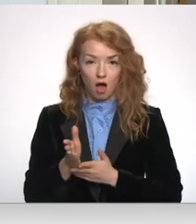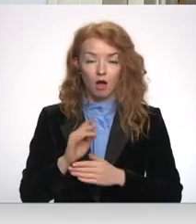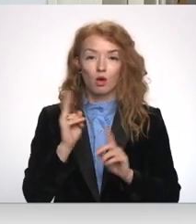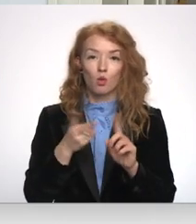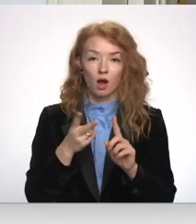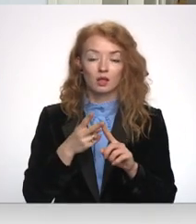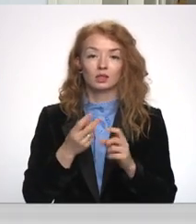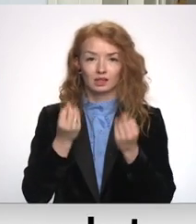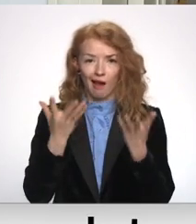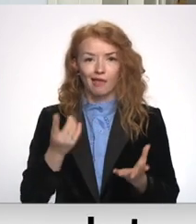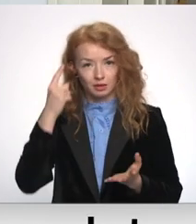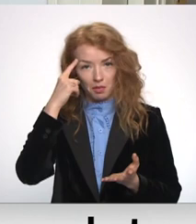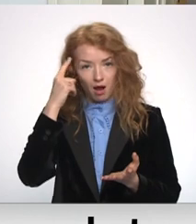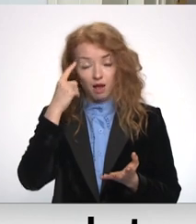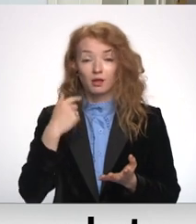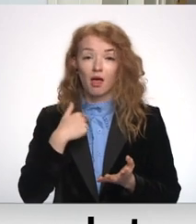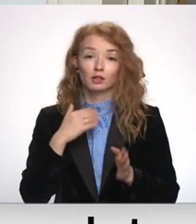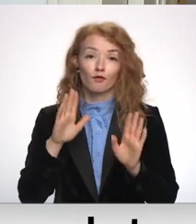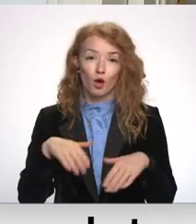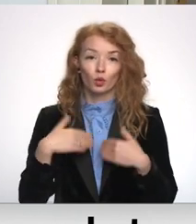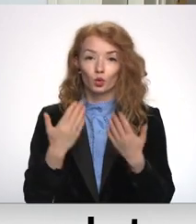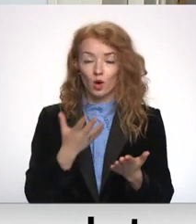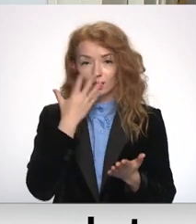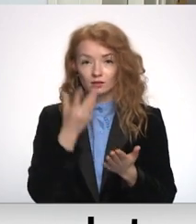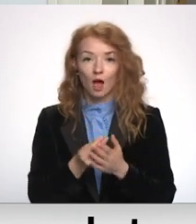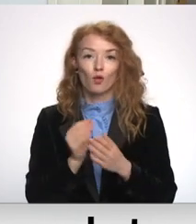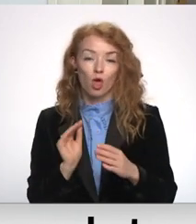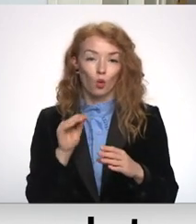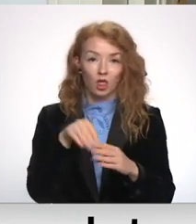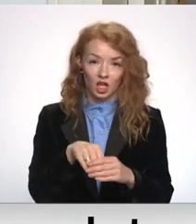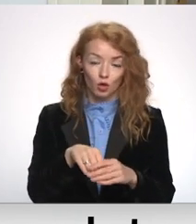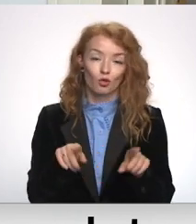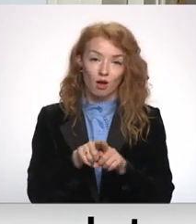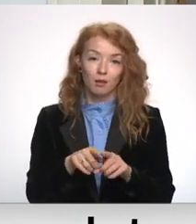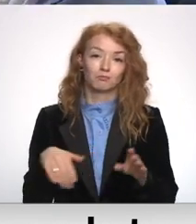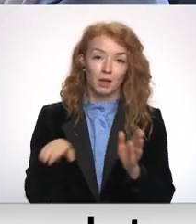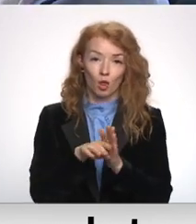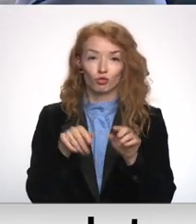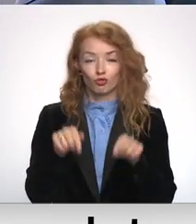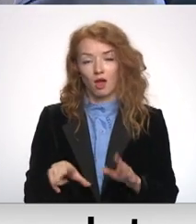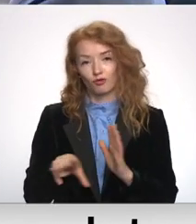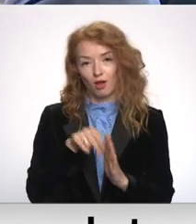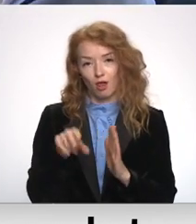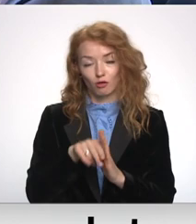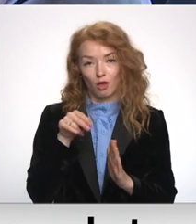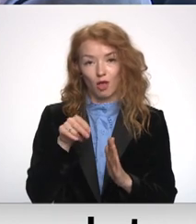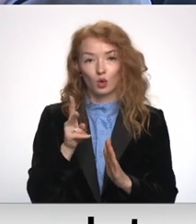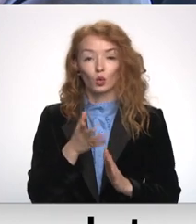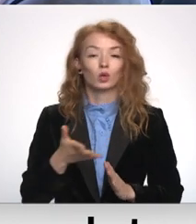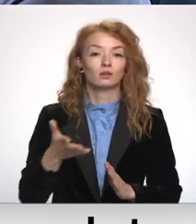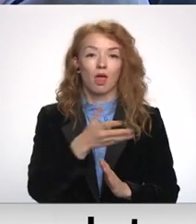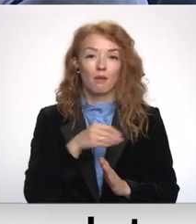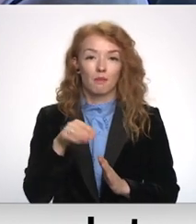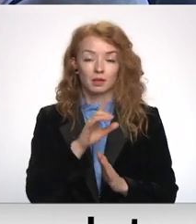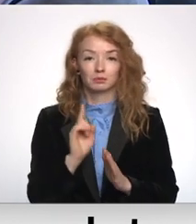saprasts. Tāpēc es domāju, ka es varētu arī dot savu pienesumu, arī piedalīties vēlēšanās. Kurzemes saraksts ar pirmo numuru